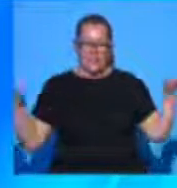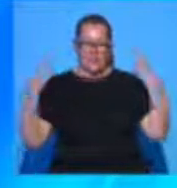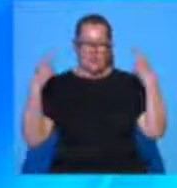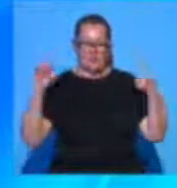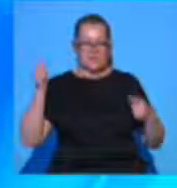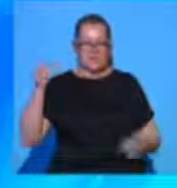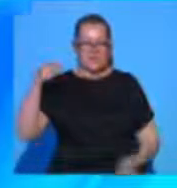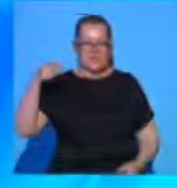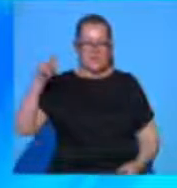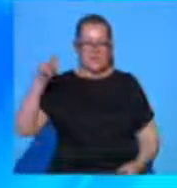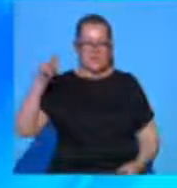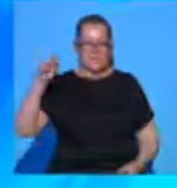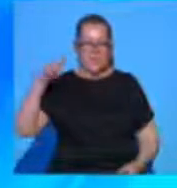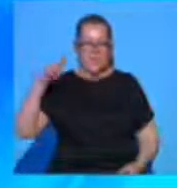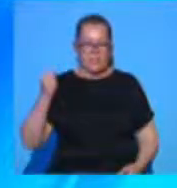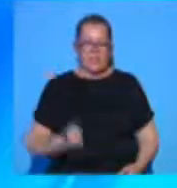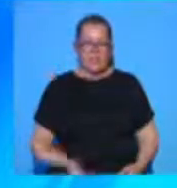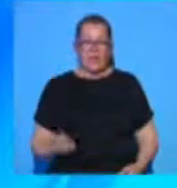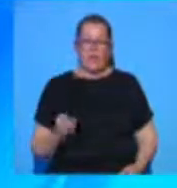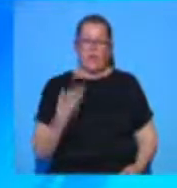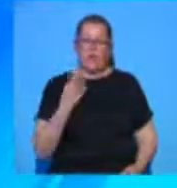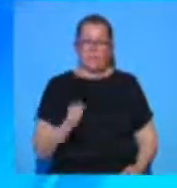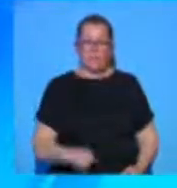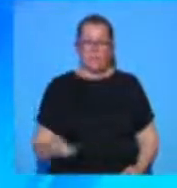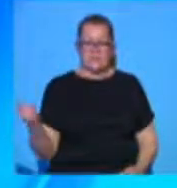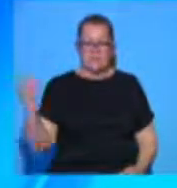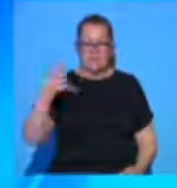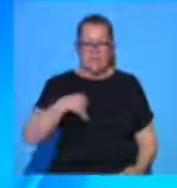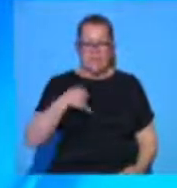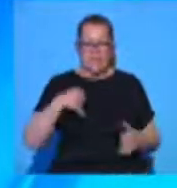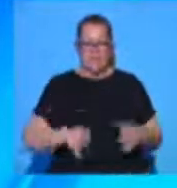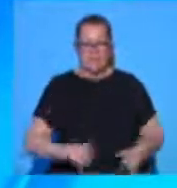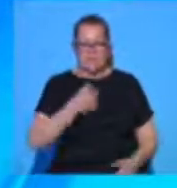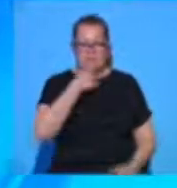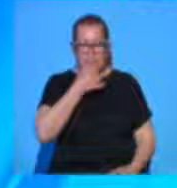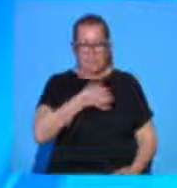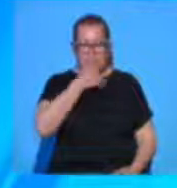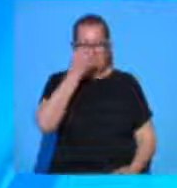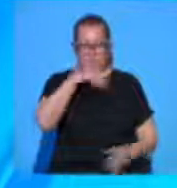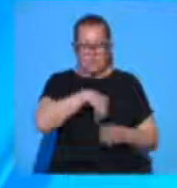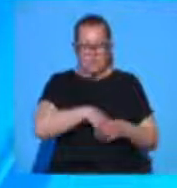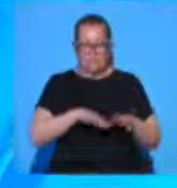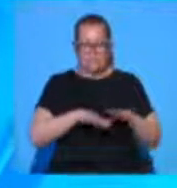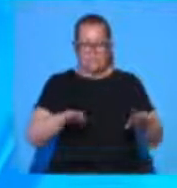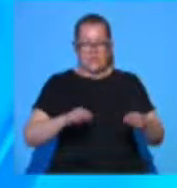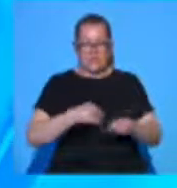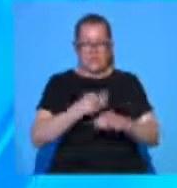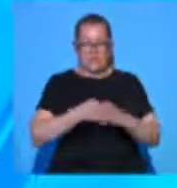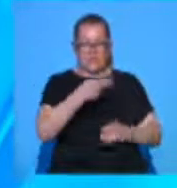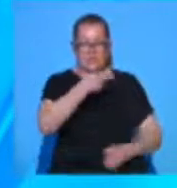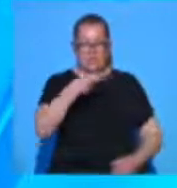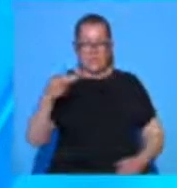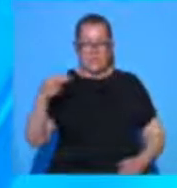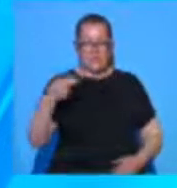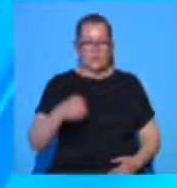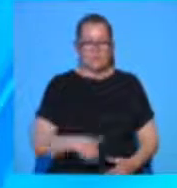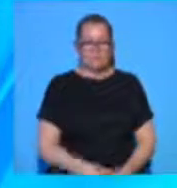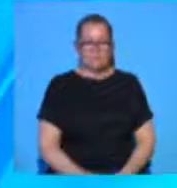a Festivalului Shakespeare. Cu ce noutăți vine în acest an, vă spun mai târziu în telejurnal, după titlurile